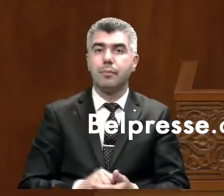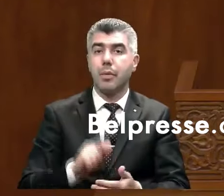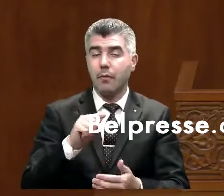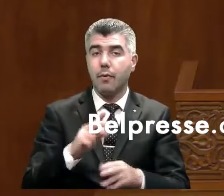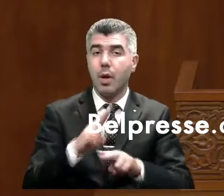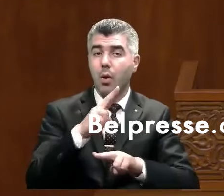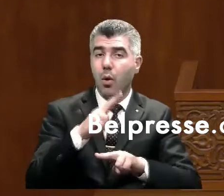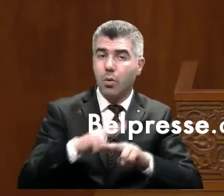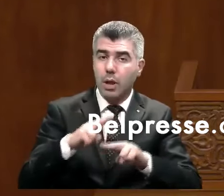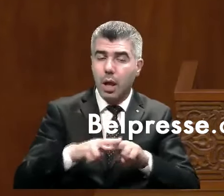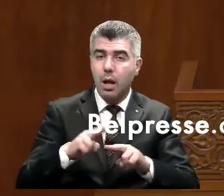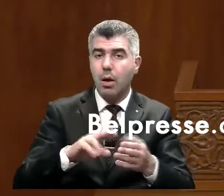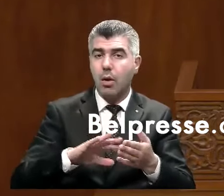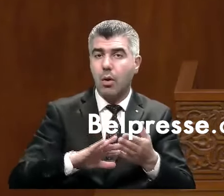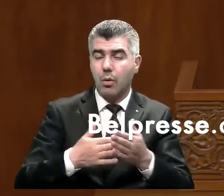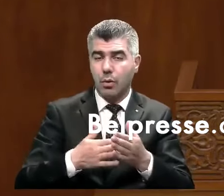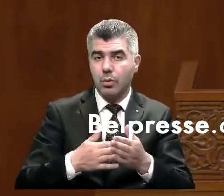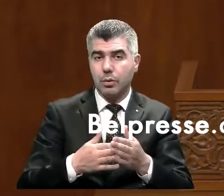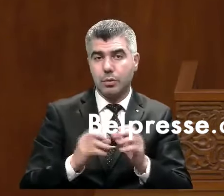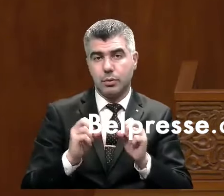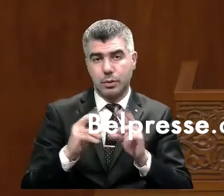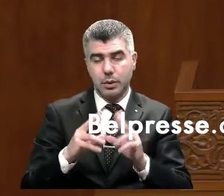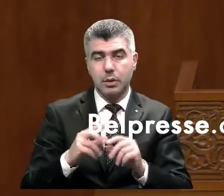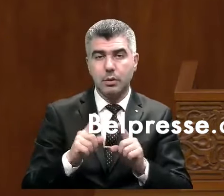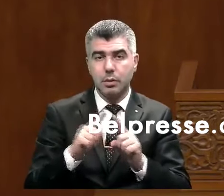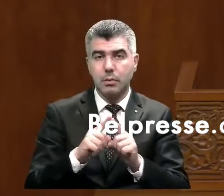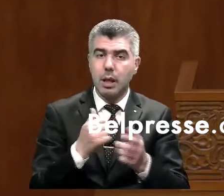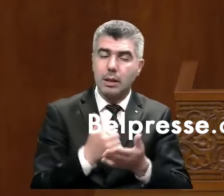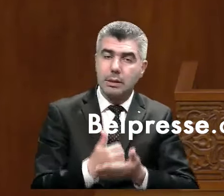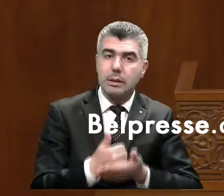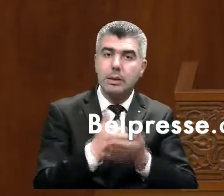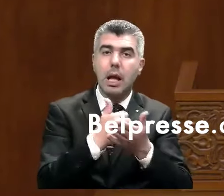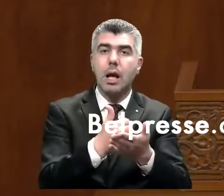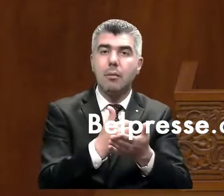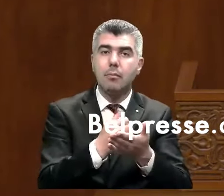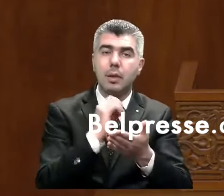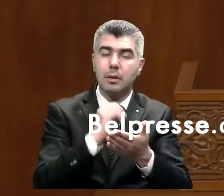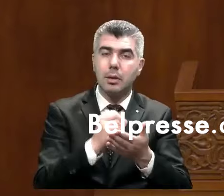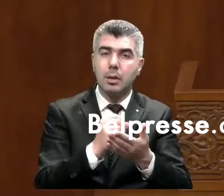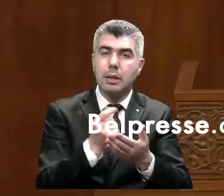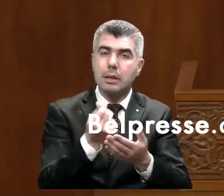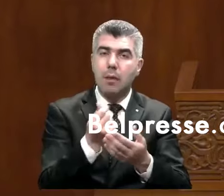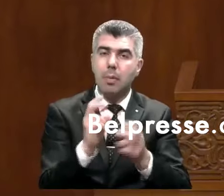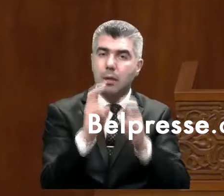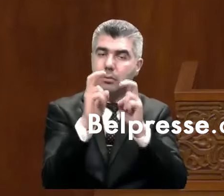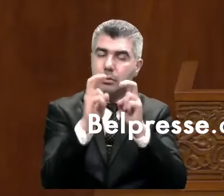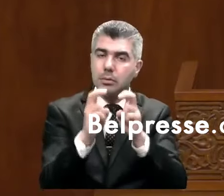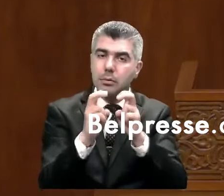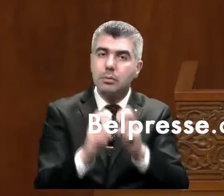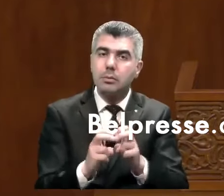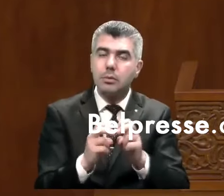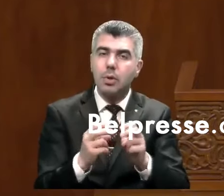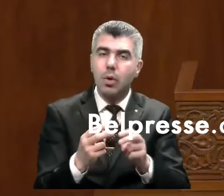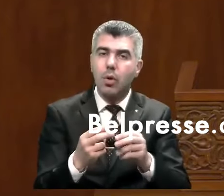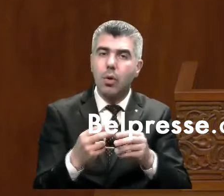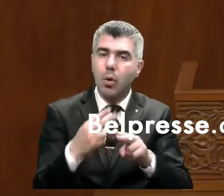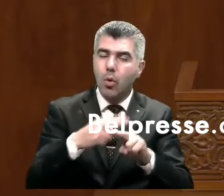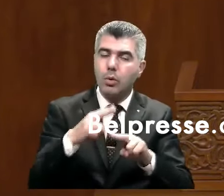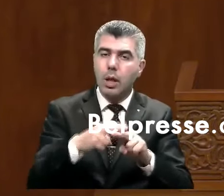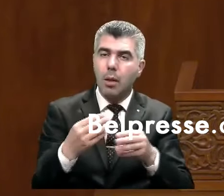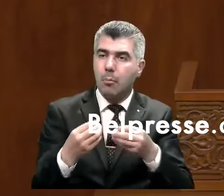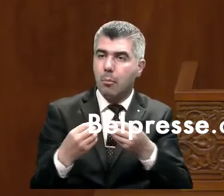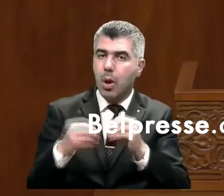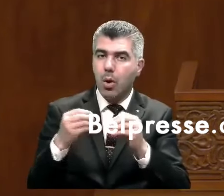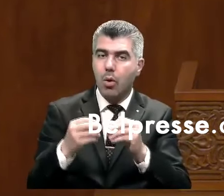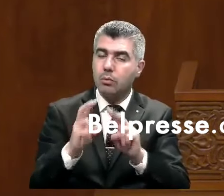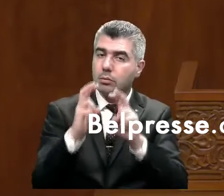الخضر واللي ما كتعرفوا عملنا ذاك الدعم لتخفيض من كلفه ديال الانتاج ديال الخضر الاساسيه